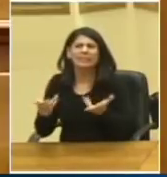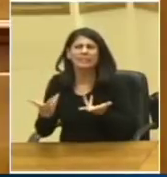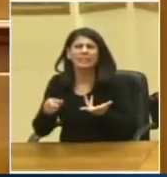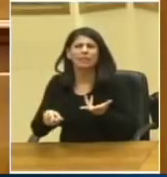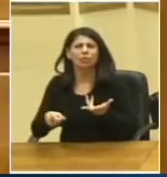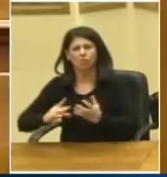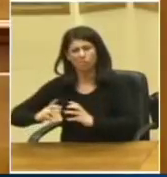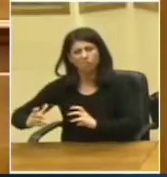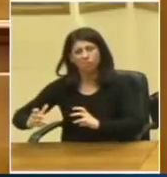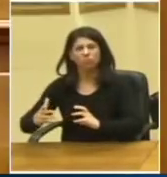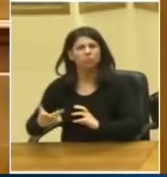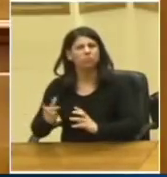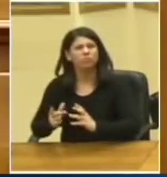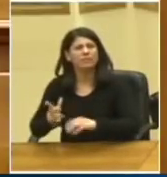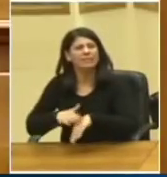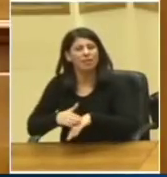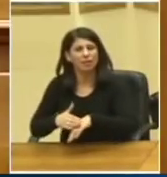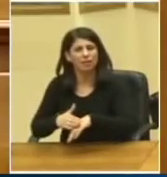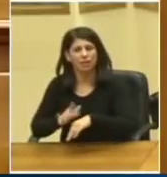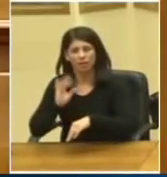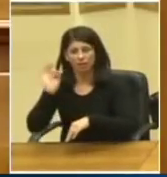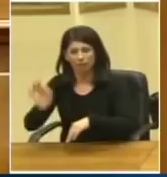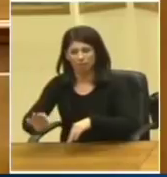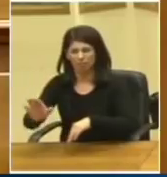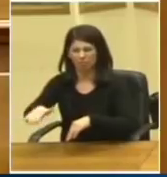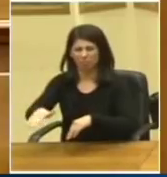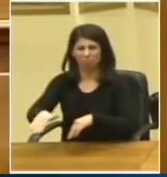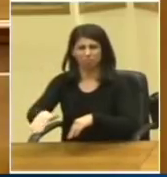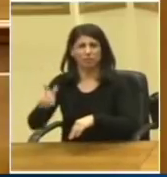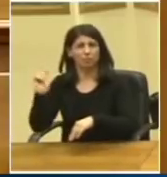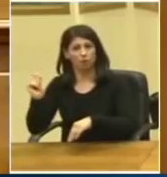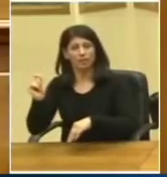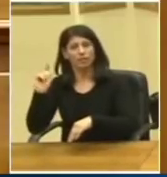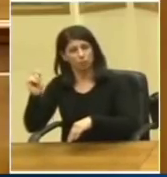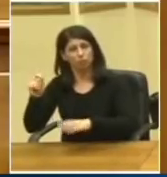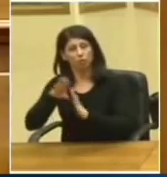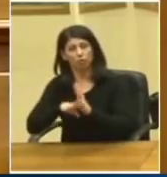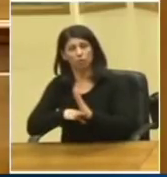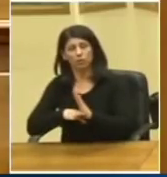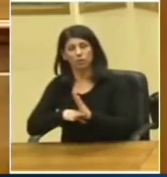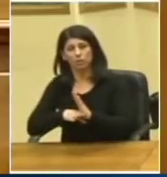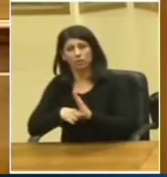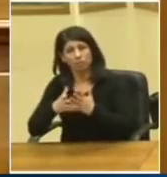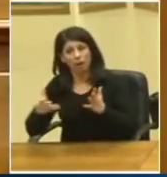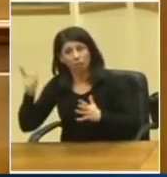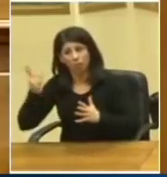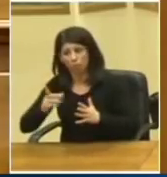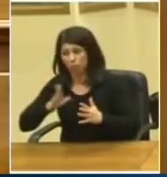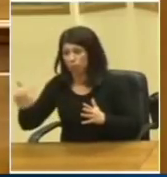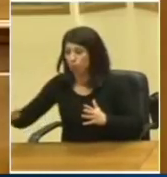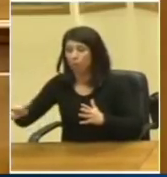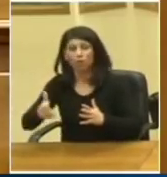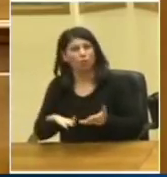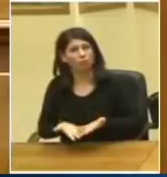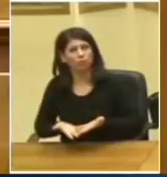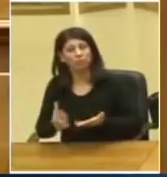στραβά και οδήγησε στην απαξίωση της πολιτικής και του πολιτικού συστήματος σε μεγάλες μερίδες των πολιτών.